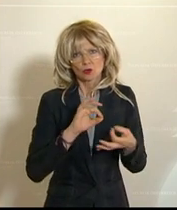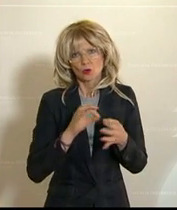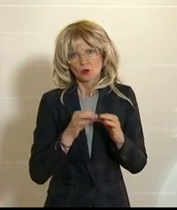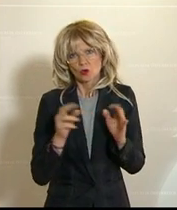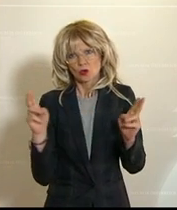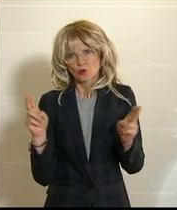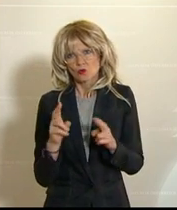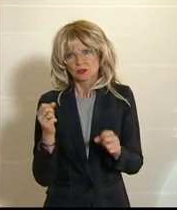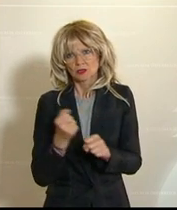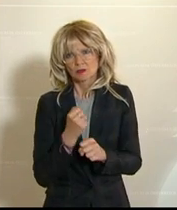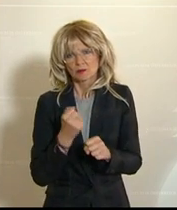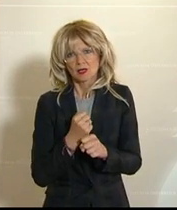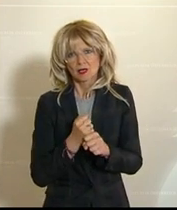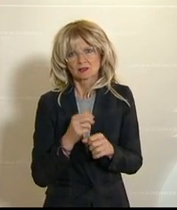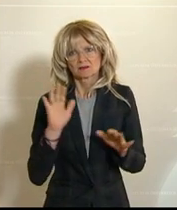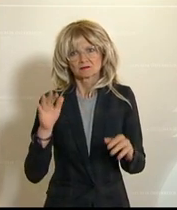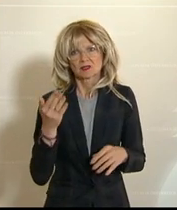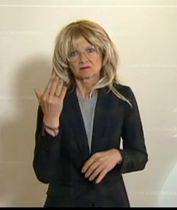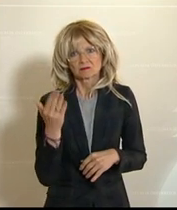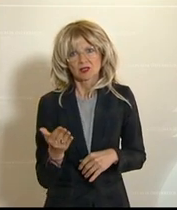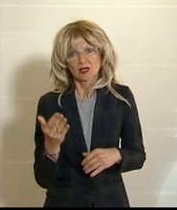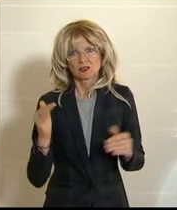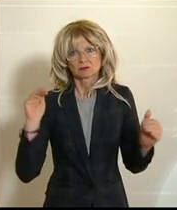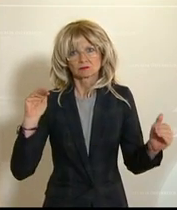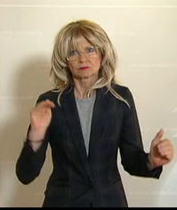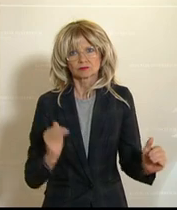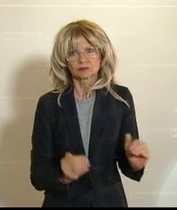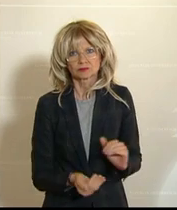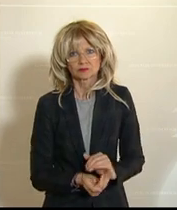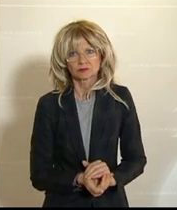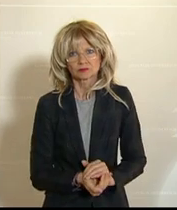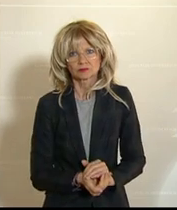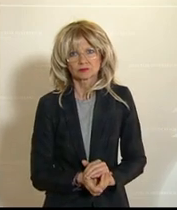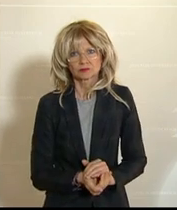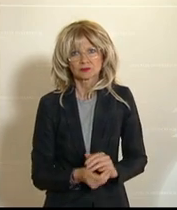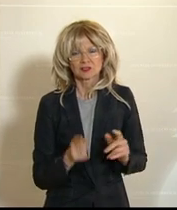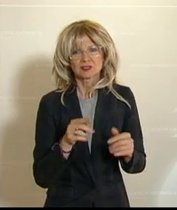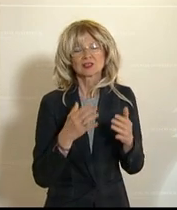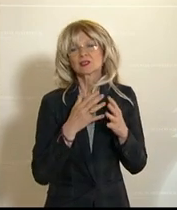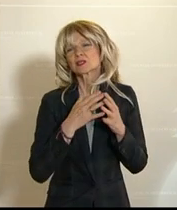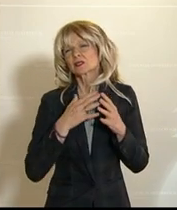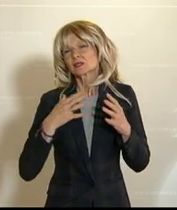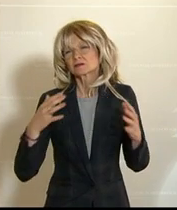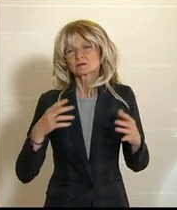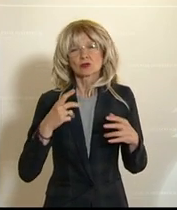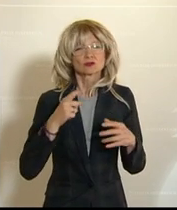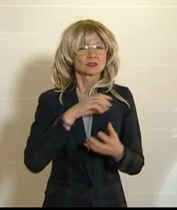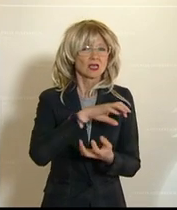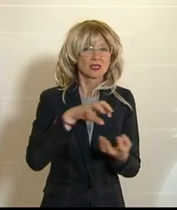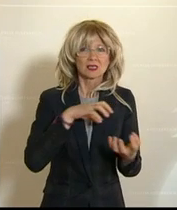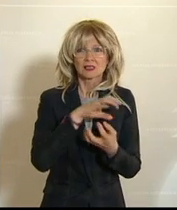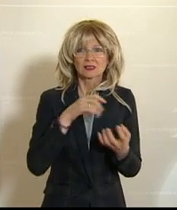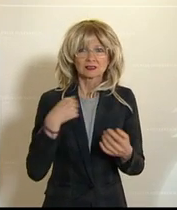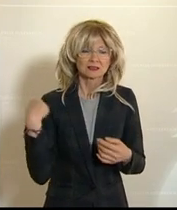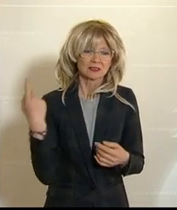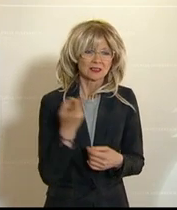haben. Eine größere Krise im Sozialbereich hatten wir noch nie. Und ich empfinde